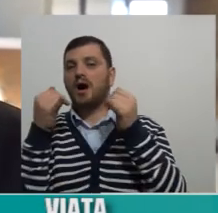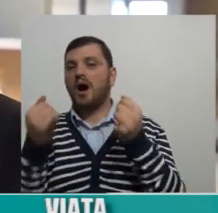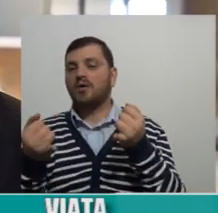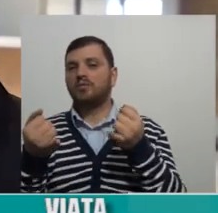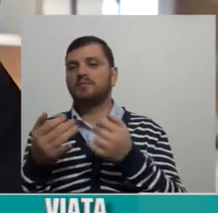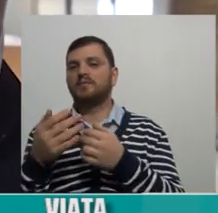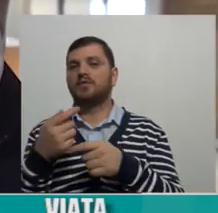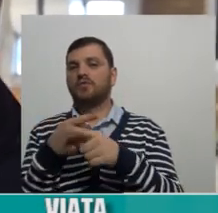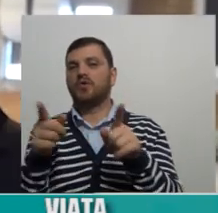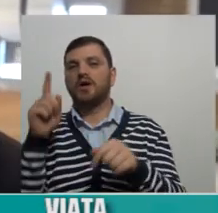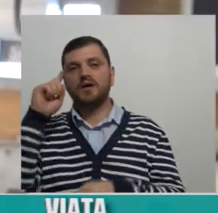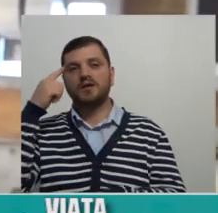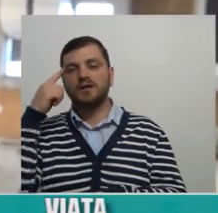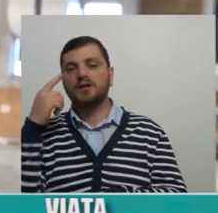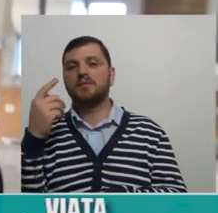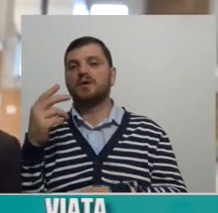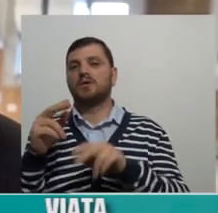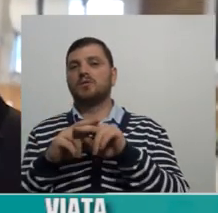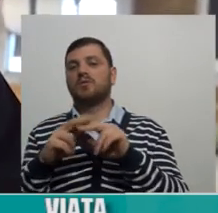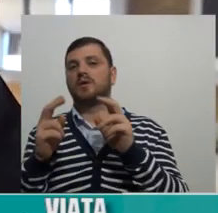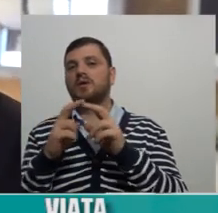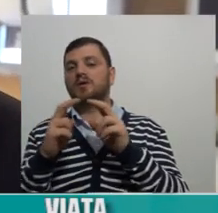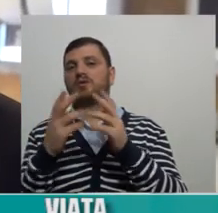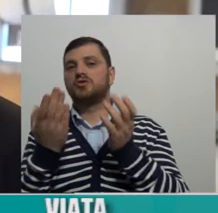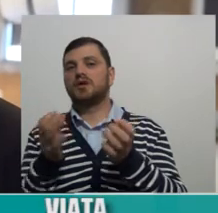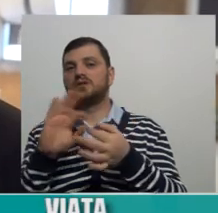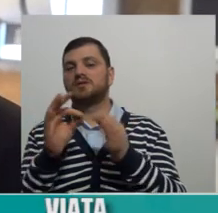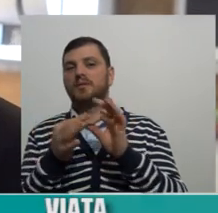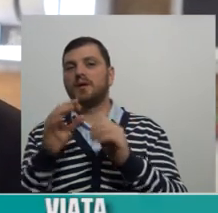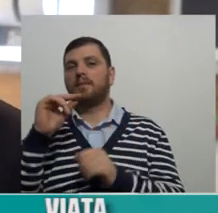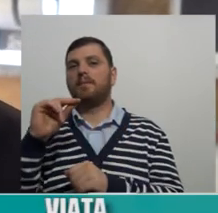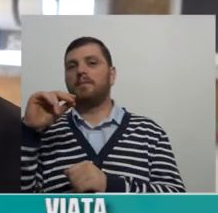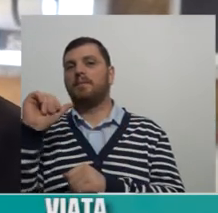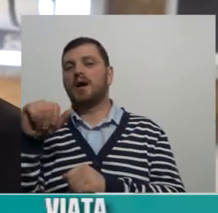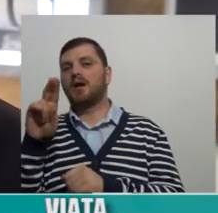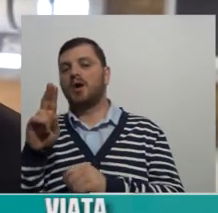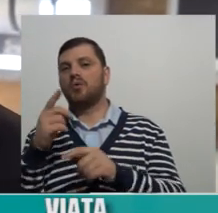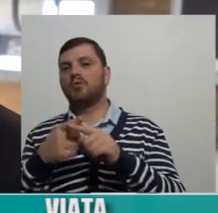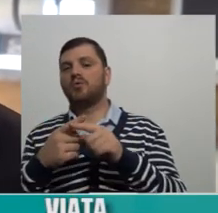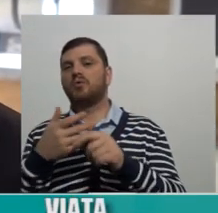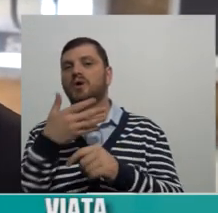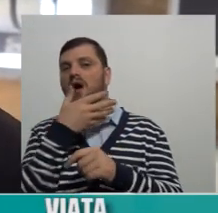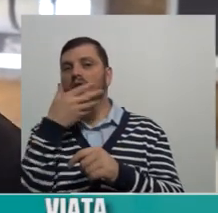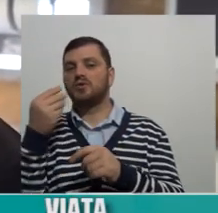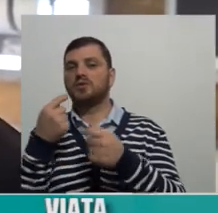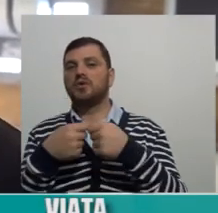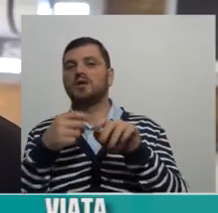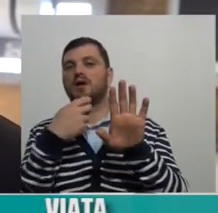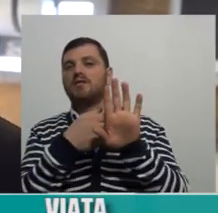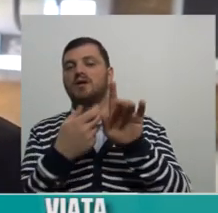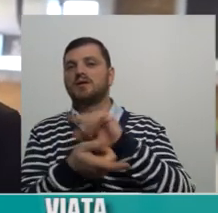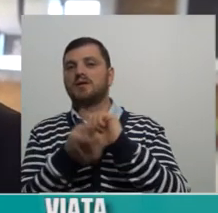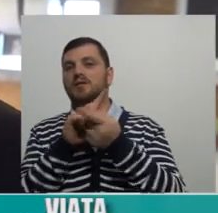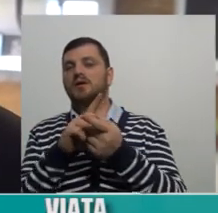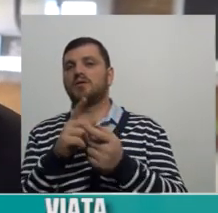Acum, gândiți-vă și dumneavoastră, eficiență energetică, până la urmă ce înseamnă? Înseamnă panouri cu termosistem și toate ferestre